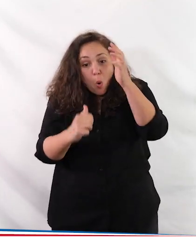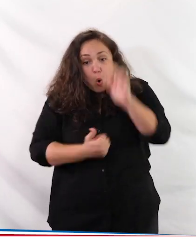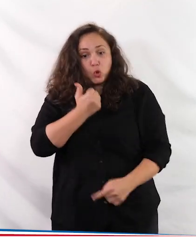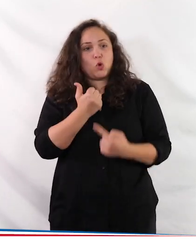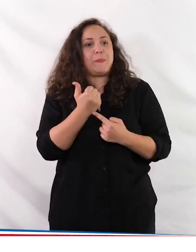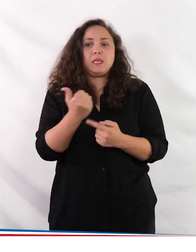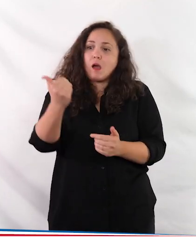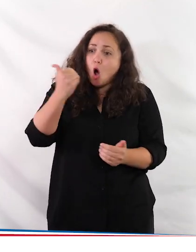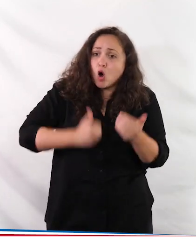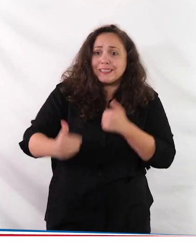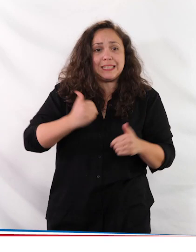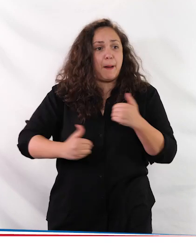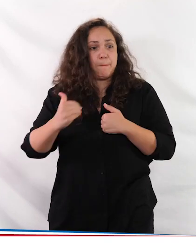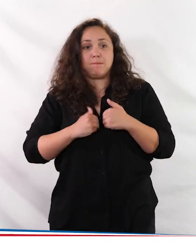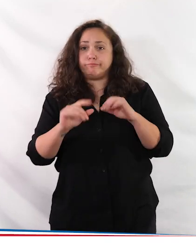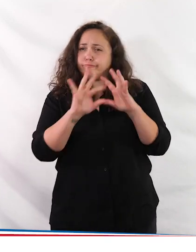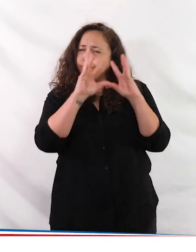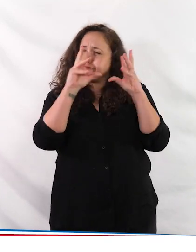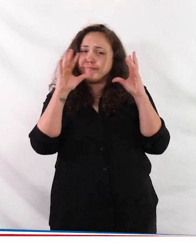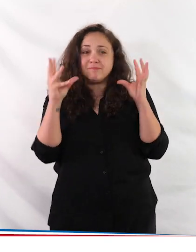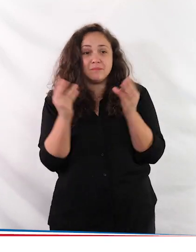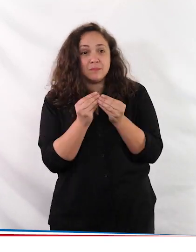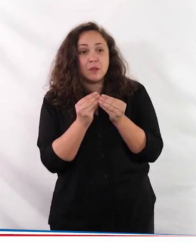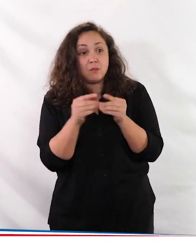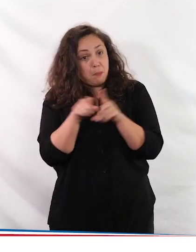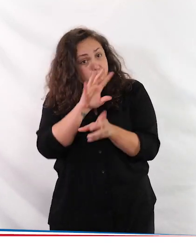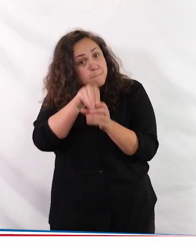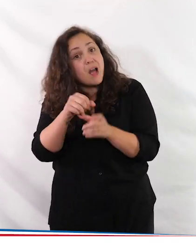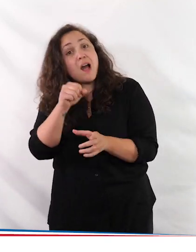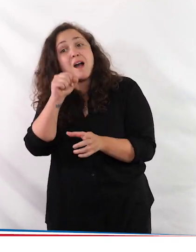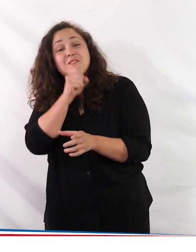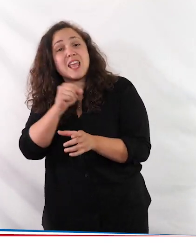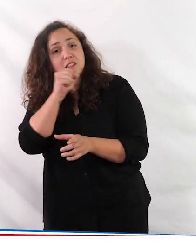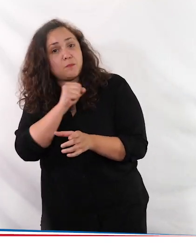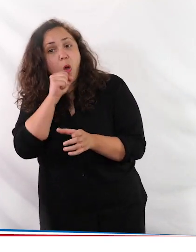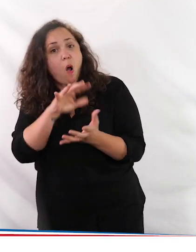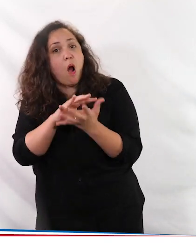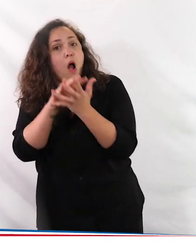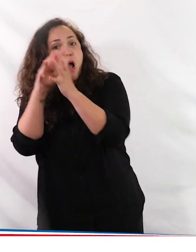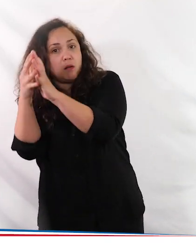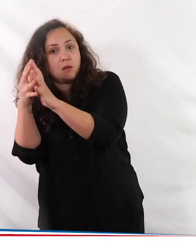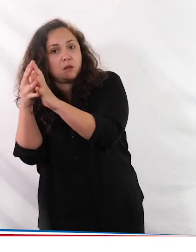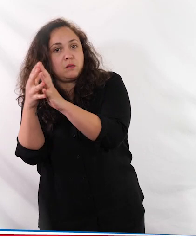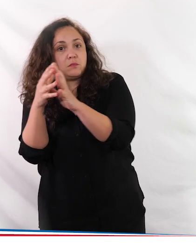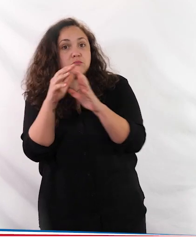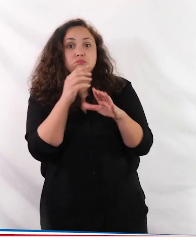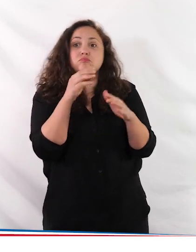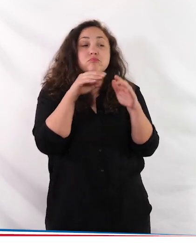qui portera la question de l'autonomie, du handicap et du vieillissement aussi,